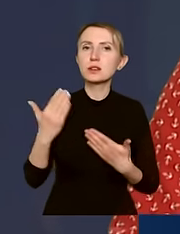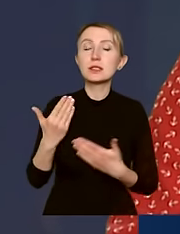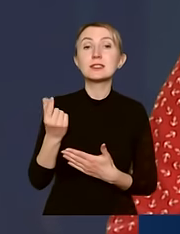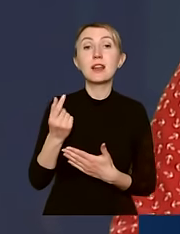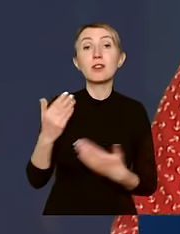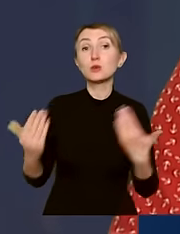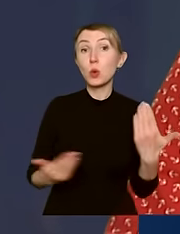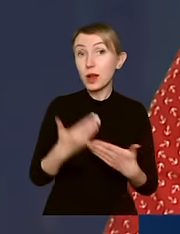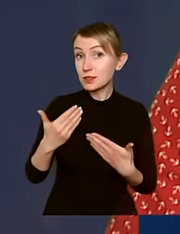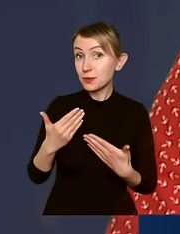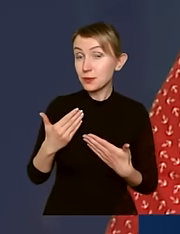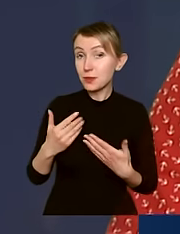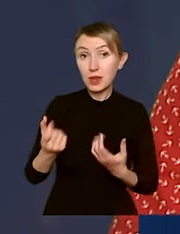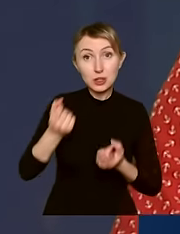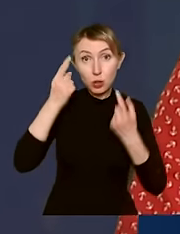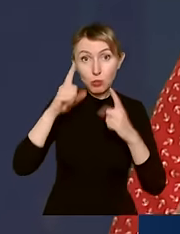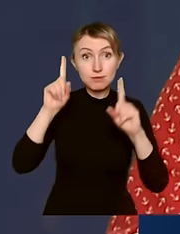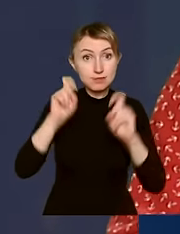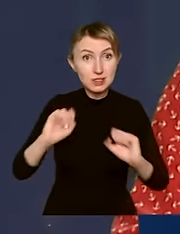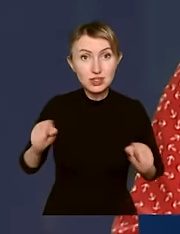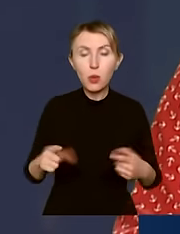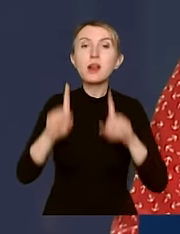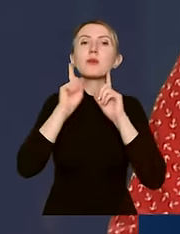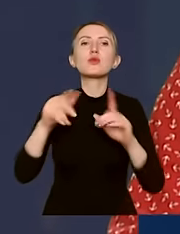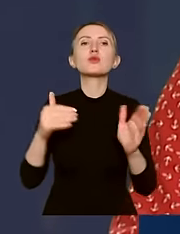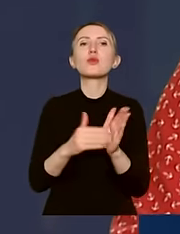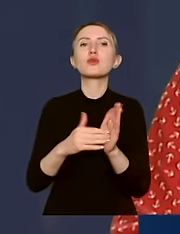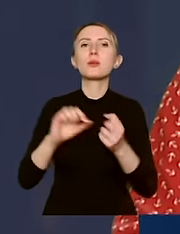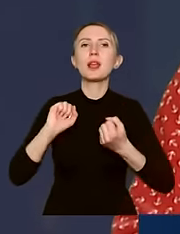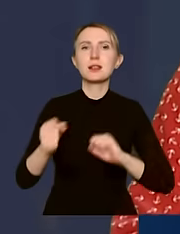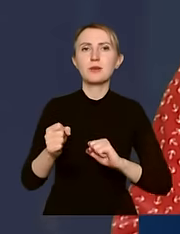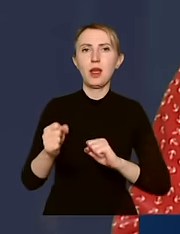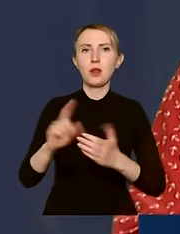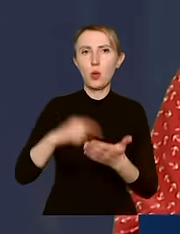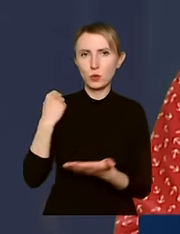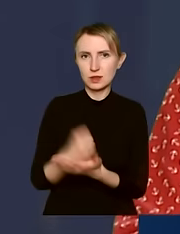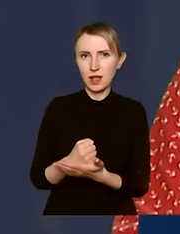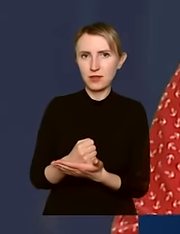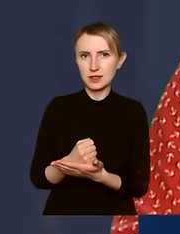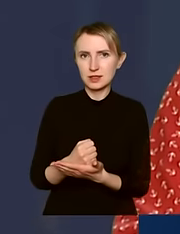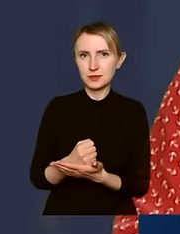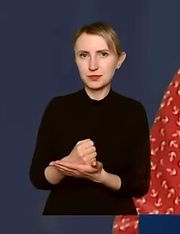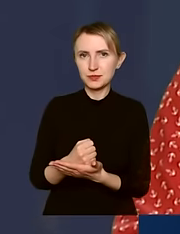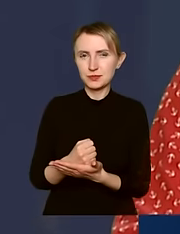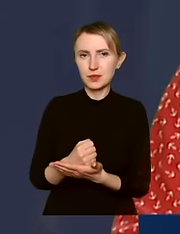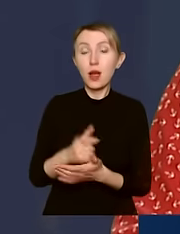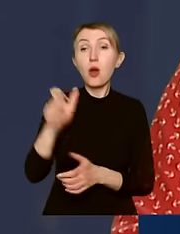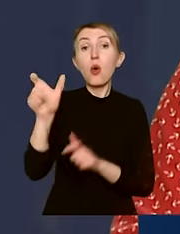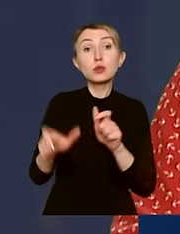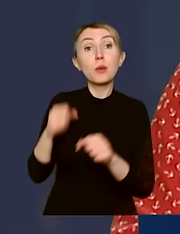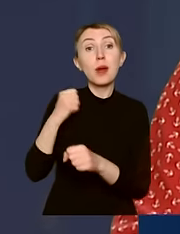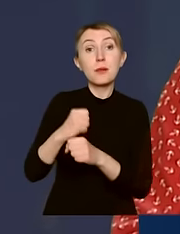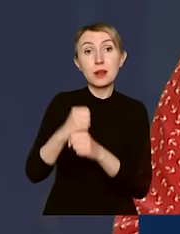okaże, jeżeli te pomysły wejdą w życie, tutaj jest potrzebna zmiana ustawy, że tak naprawdę osoba, która pracuje